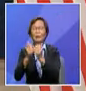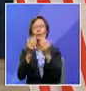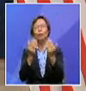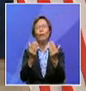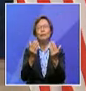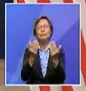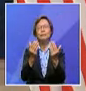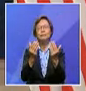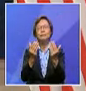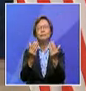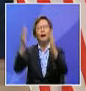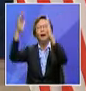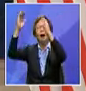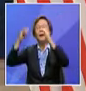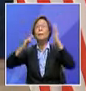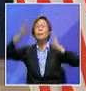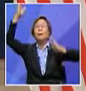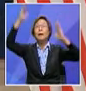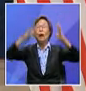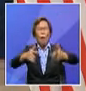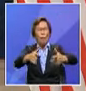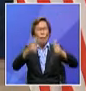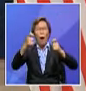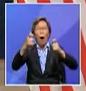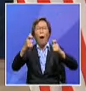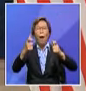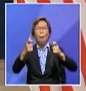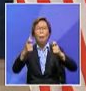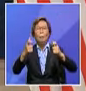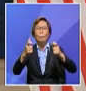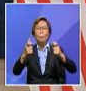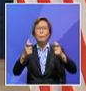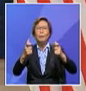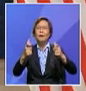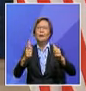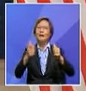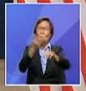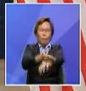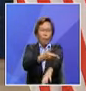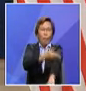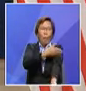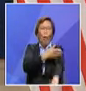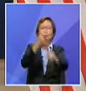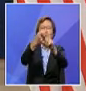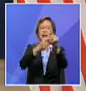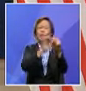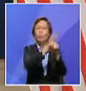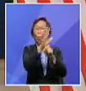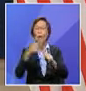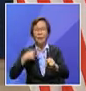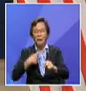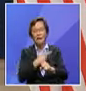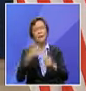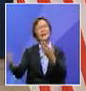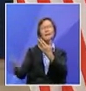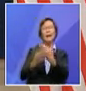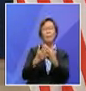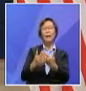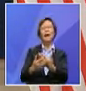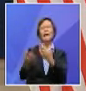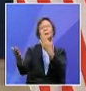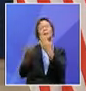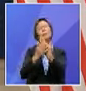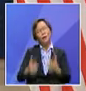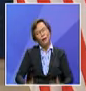dan harapan agar negara akan segera pulih daripada wabak COVID-19 dan kita dapat kembali ke